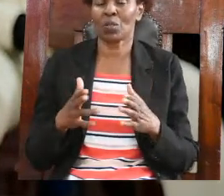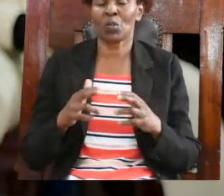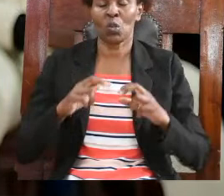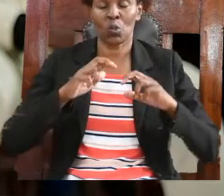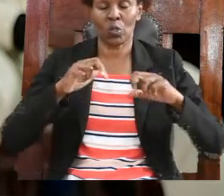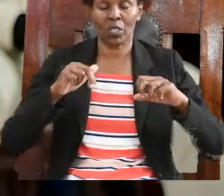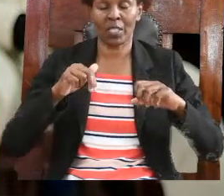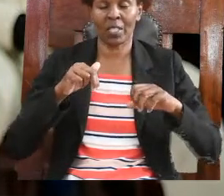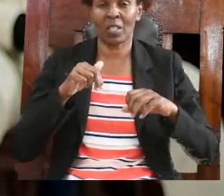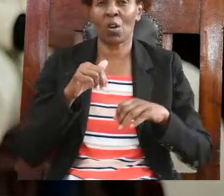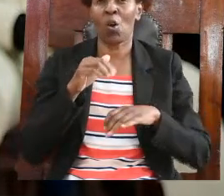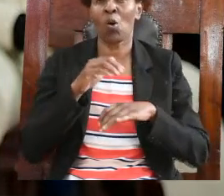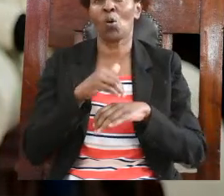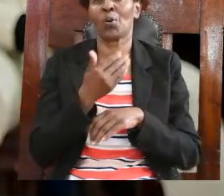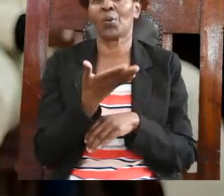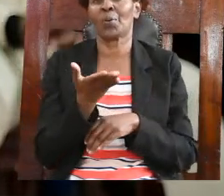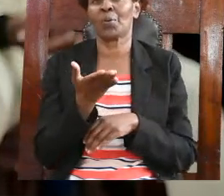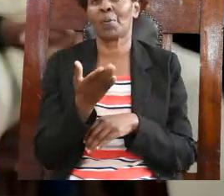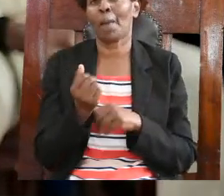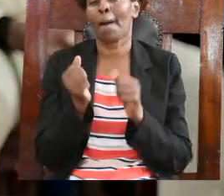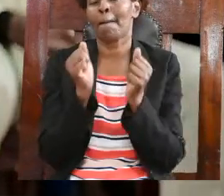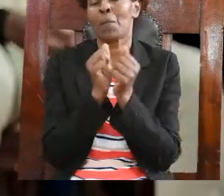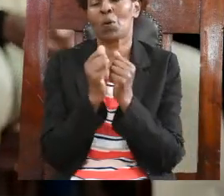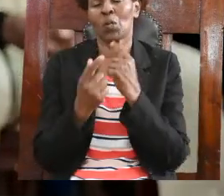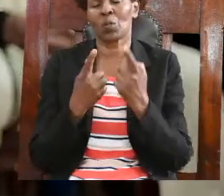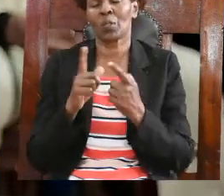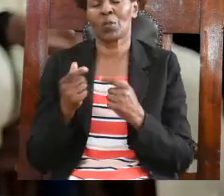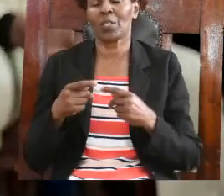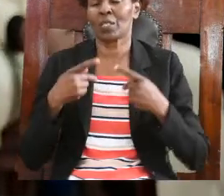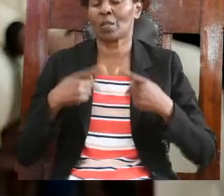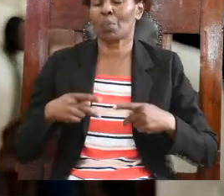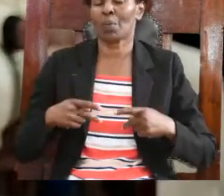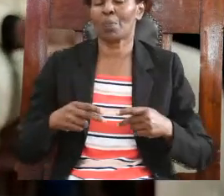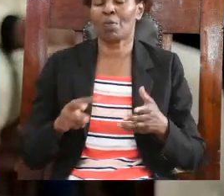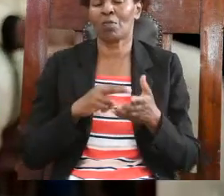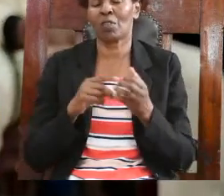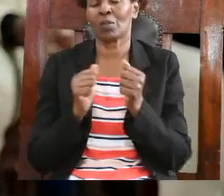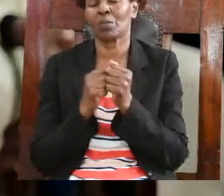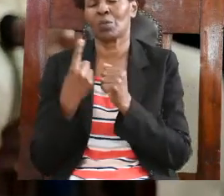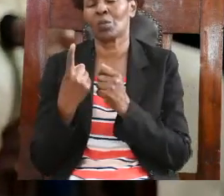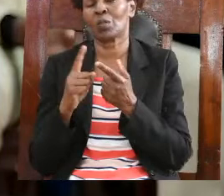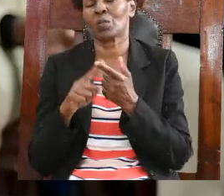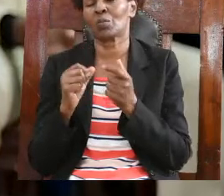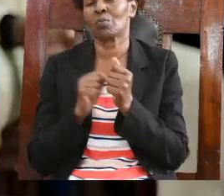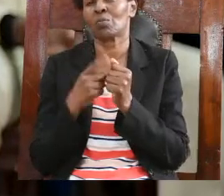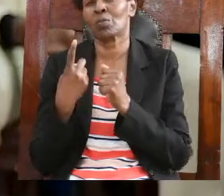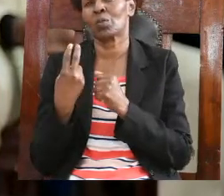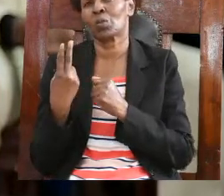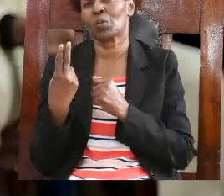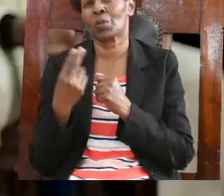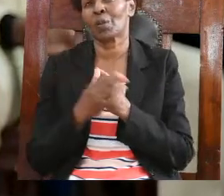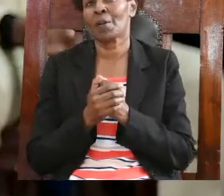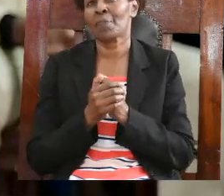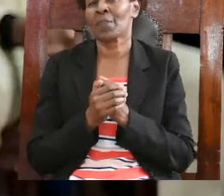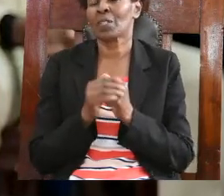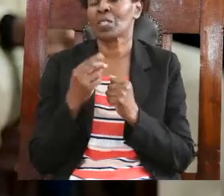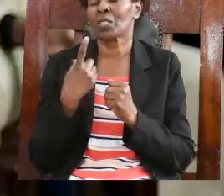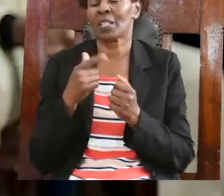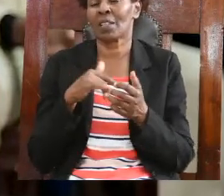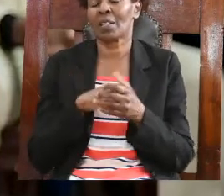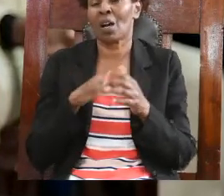mwenyewe anapozungumza na watu hawa katika mstari wa 12 na 13 anawaambia jinsi